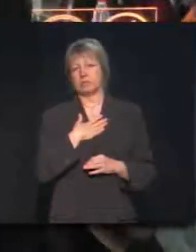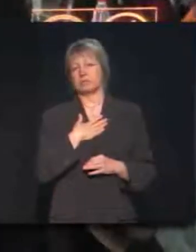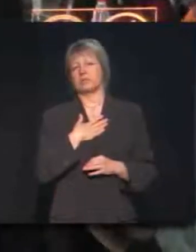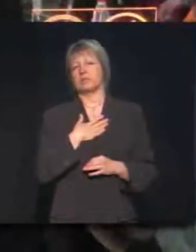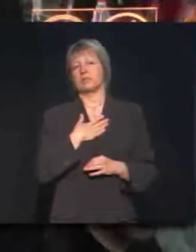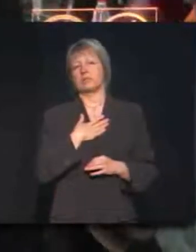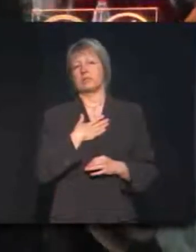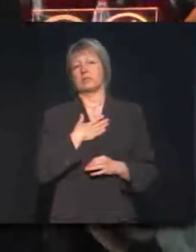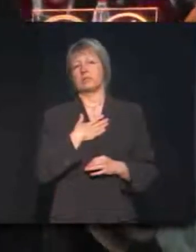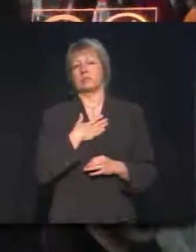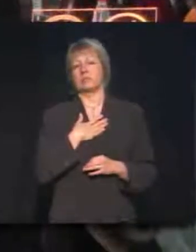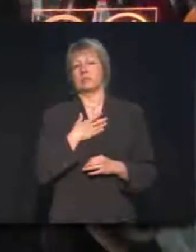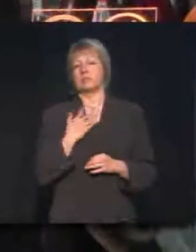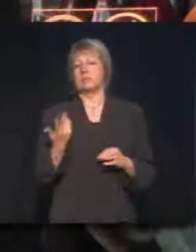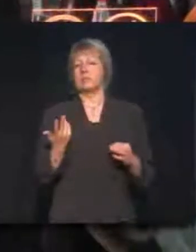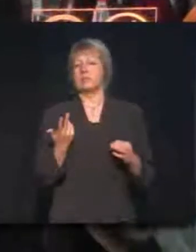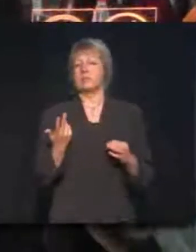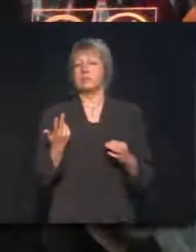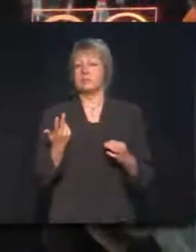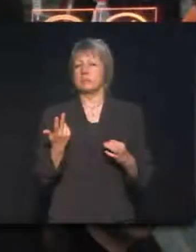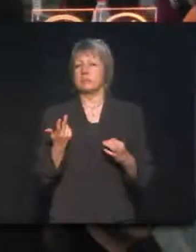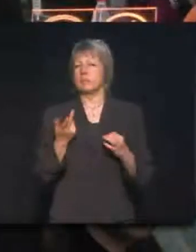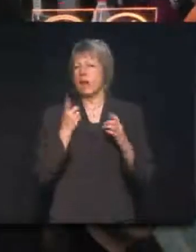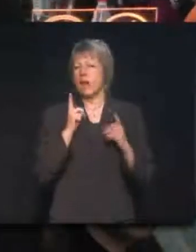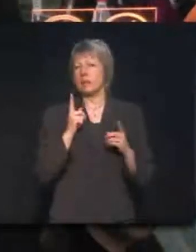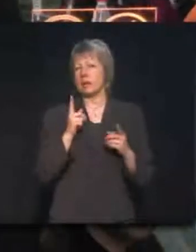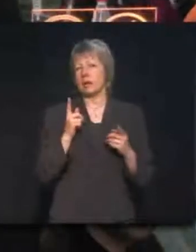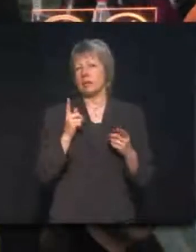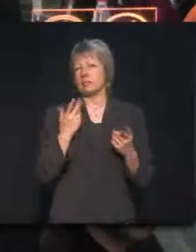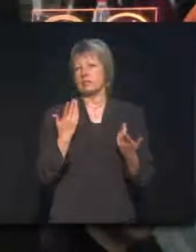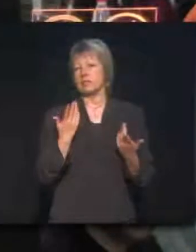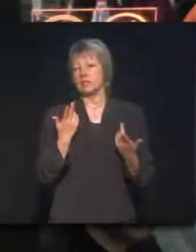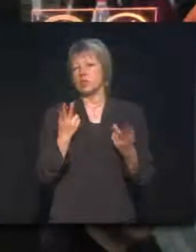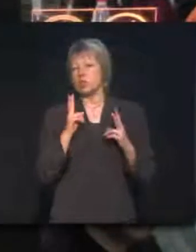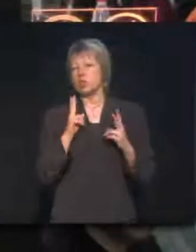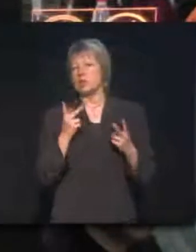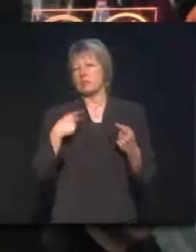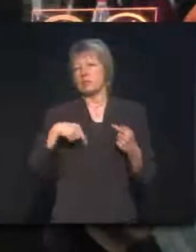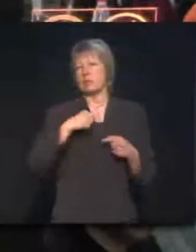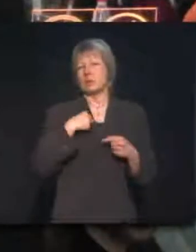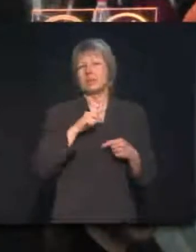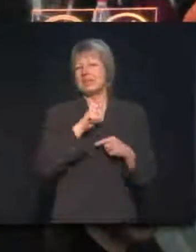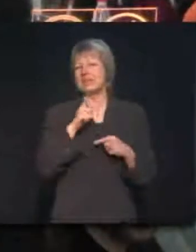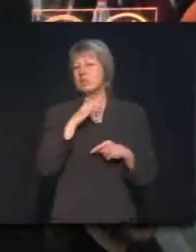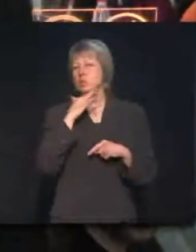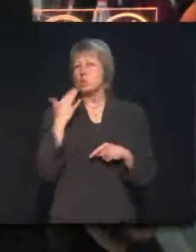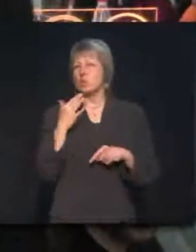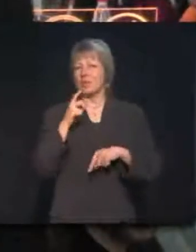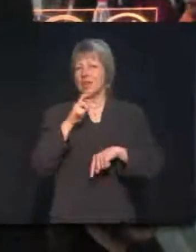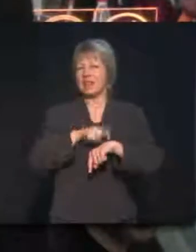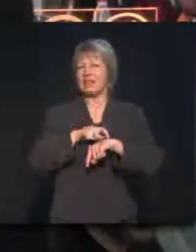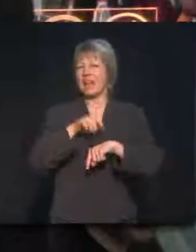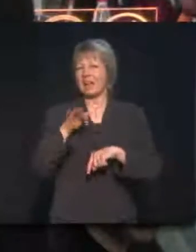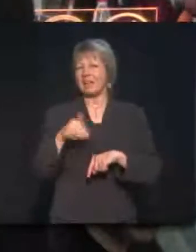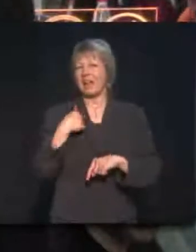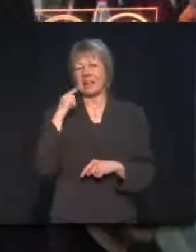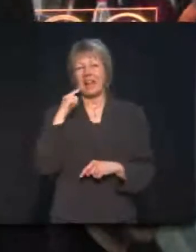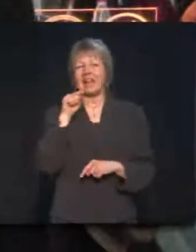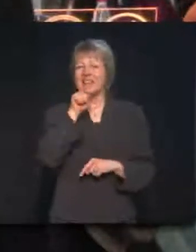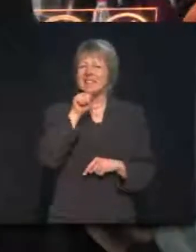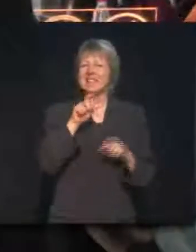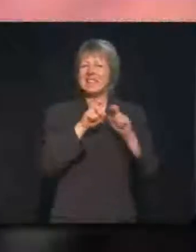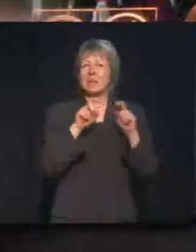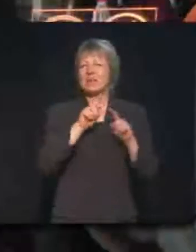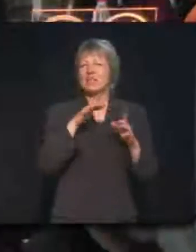Tagesordnung ist wir sollten aber auch bedenken dass wir nicht so viel Zeit haben und ich glaube bei dem Thema nicht zu viele Argumente sind ich bin der